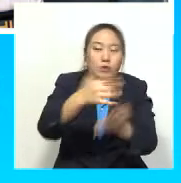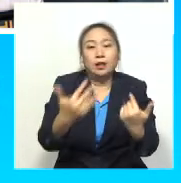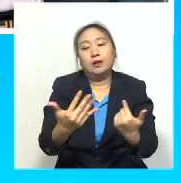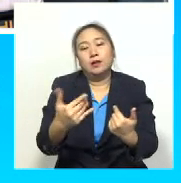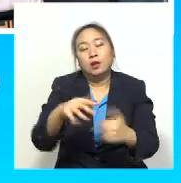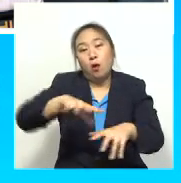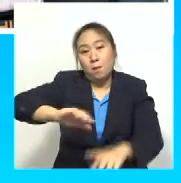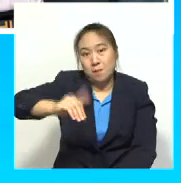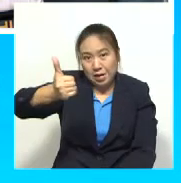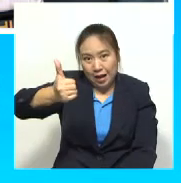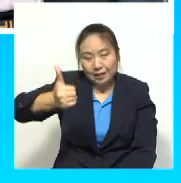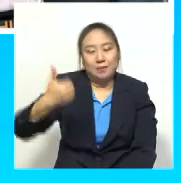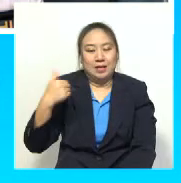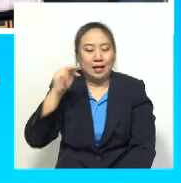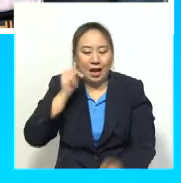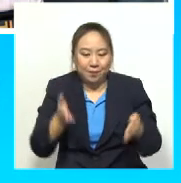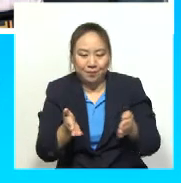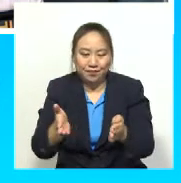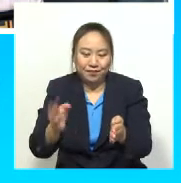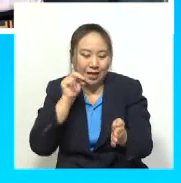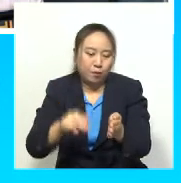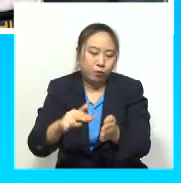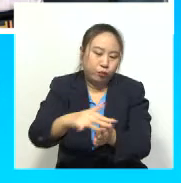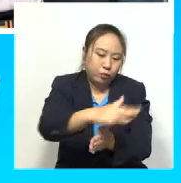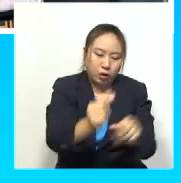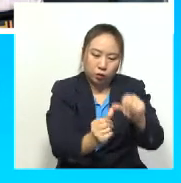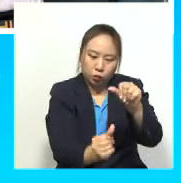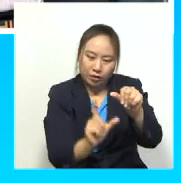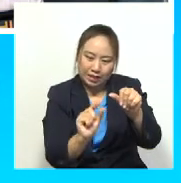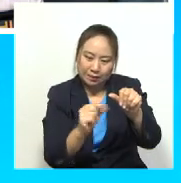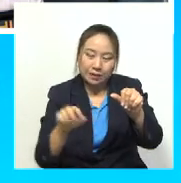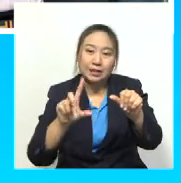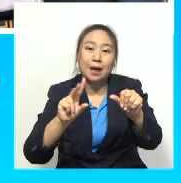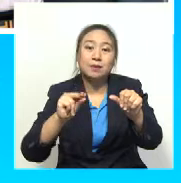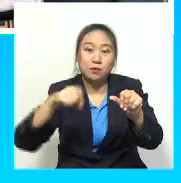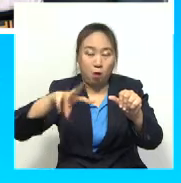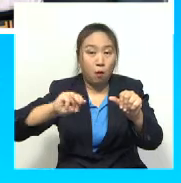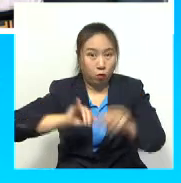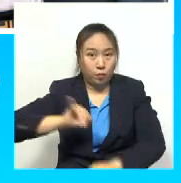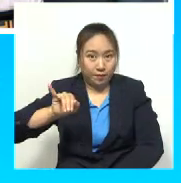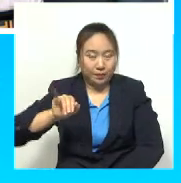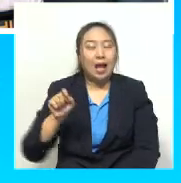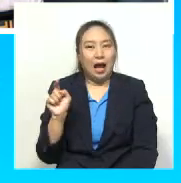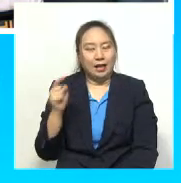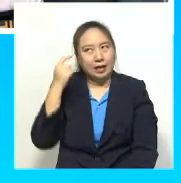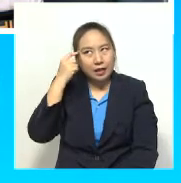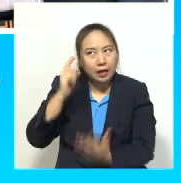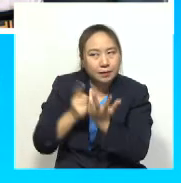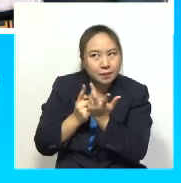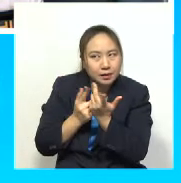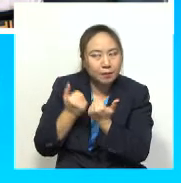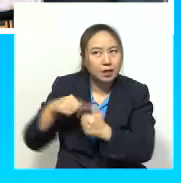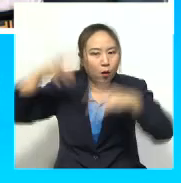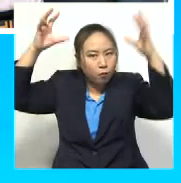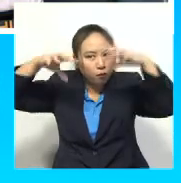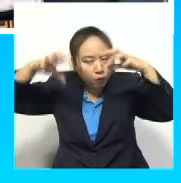30เซนติเมตร ใช่ใช่ตอนนี้จากการทำซิมูเลชันของเราในโดยเอาฝนนะครับกับน้ำที่ไหลเข้าอ่างม